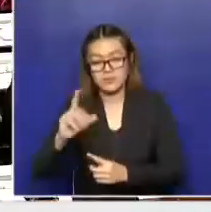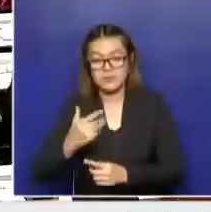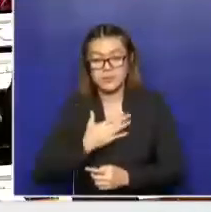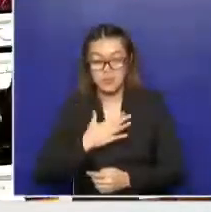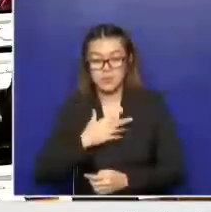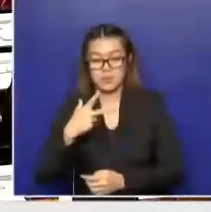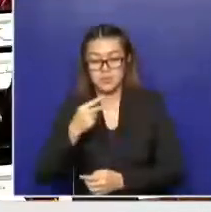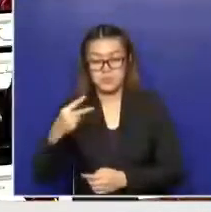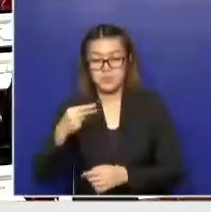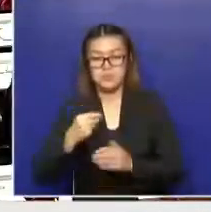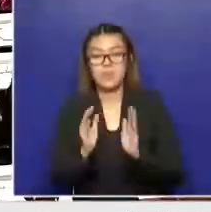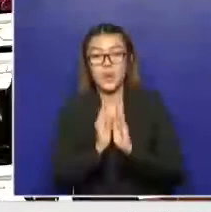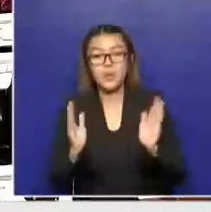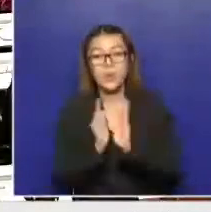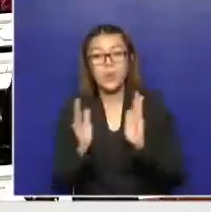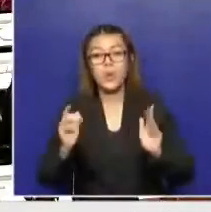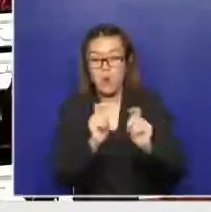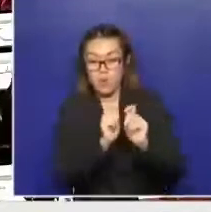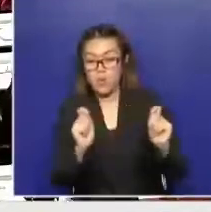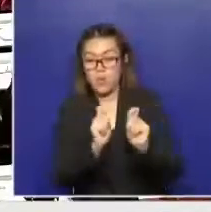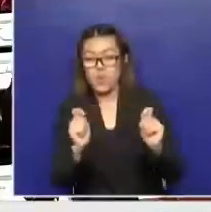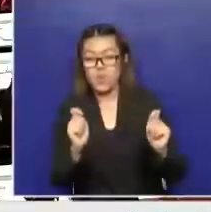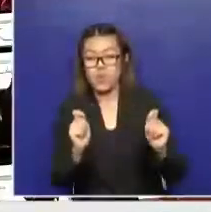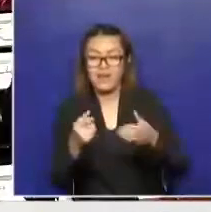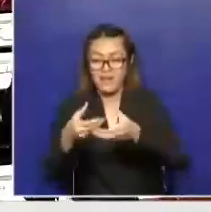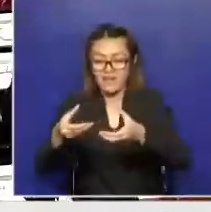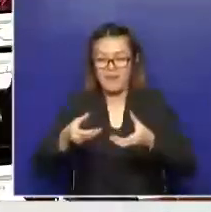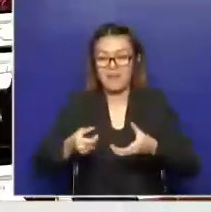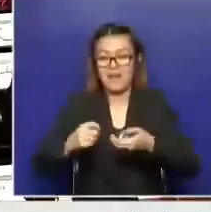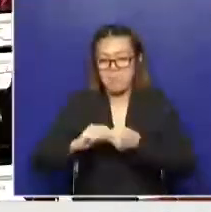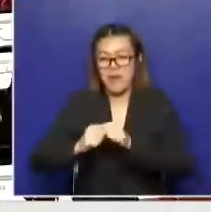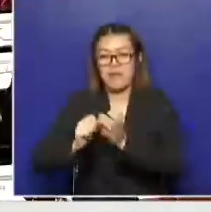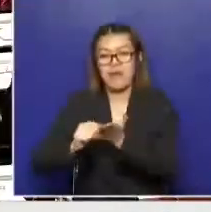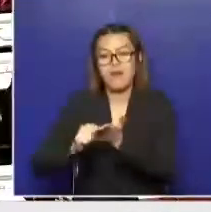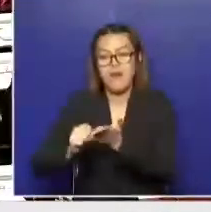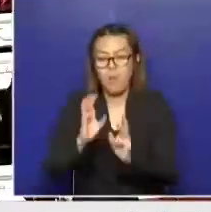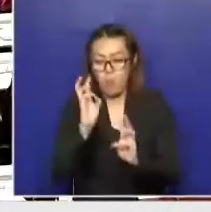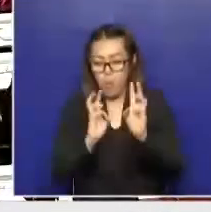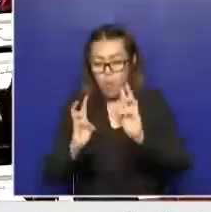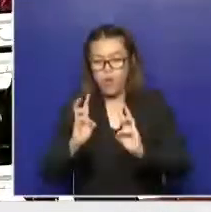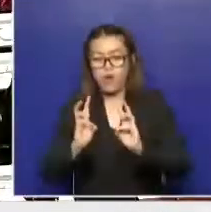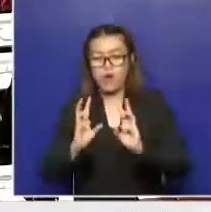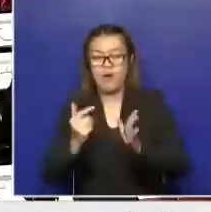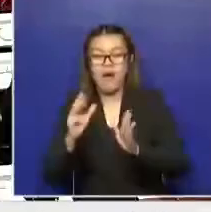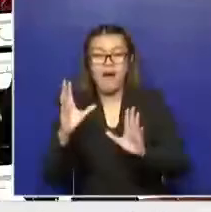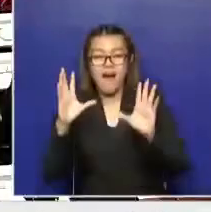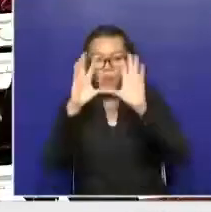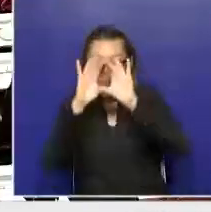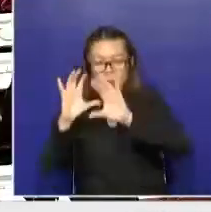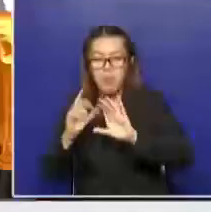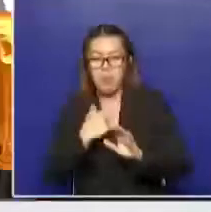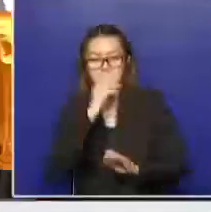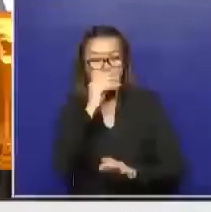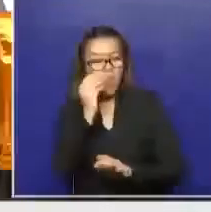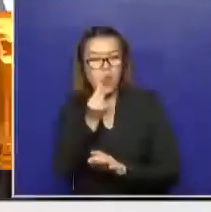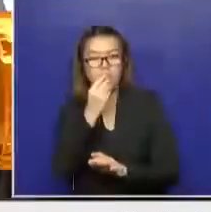จากขอขอบคุณอนุกรรมาธิการนะครับที่ทำรายงานการแก้ปัญหาฝุ่นละอองและมลพิษทางอากาศผมจะพูดให้เร็วนะครับ